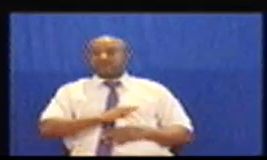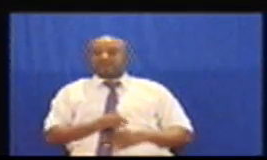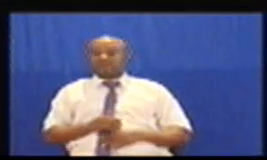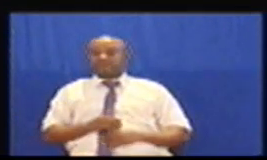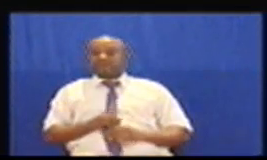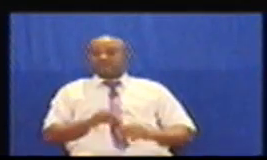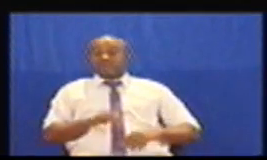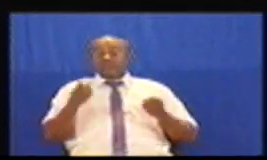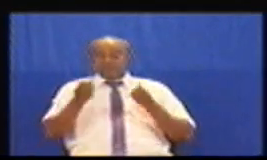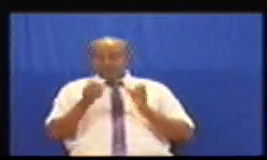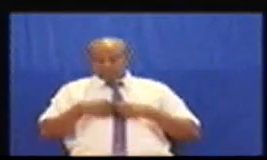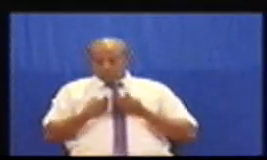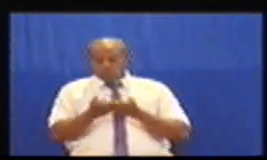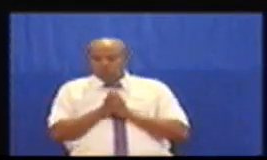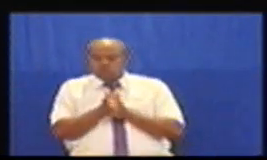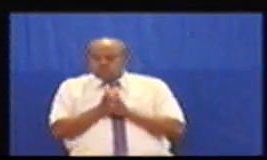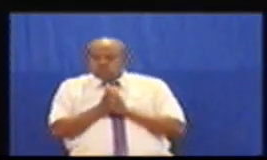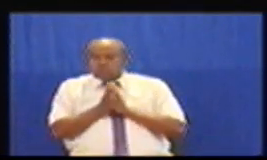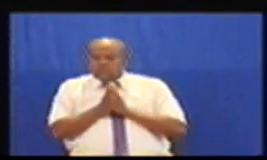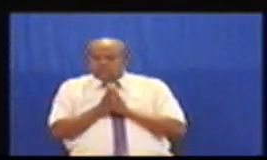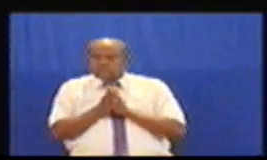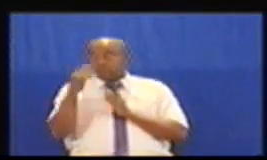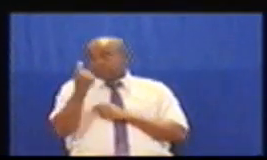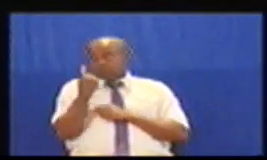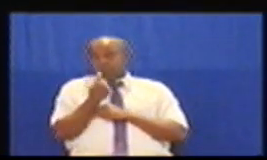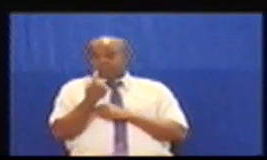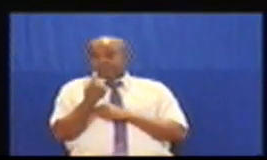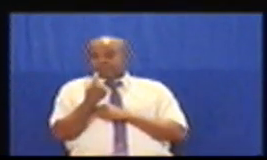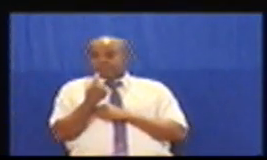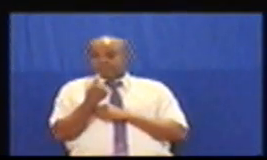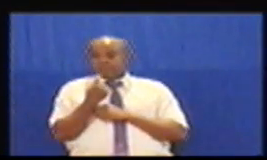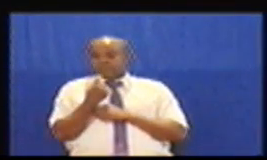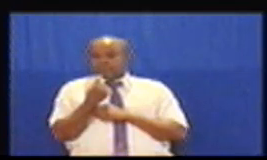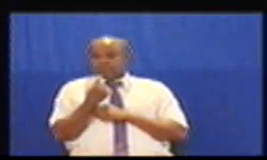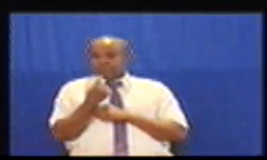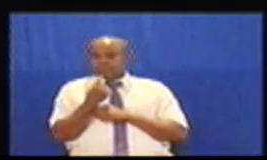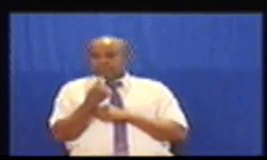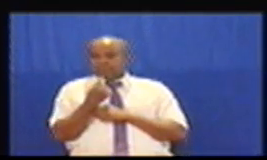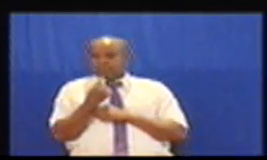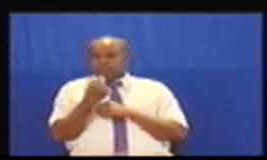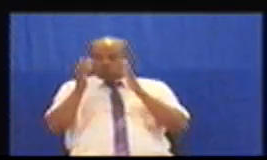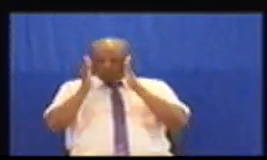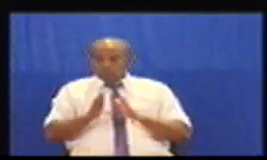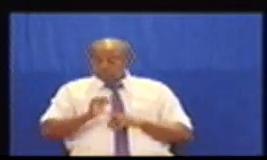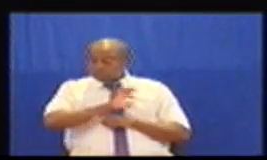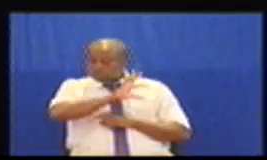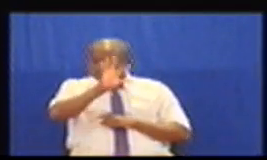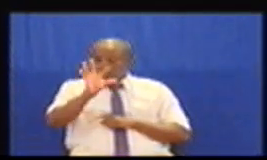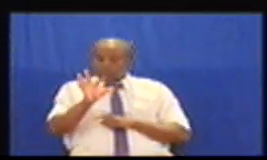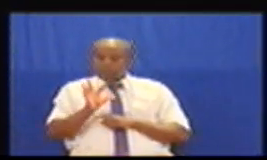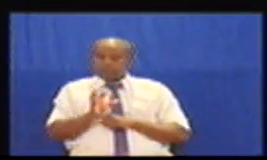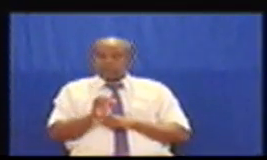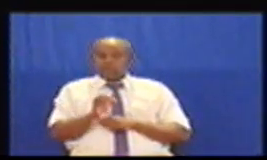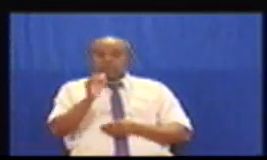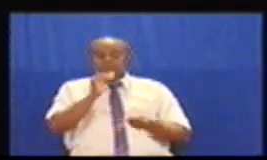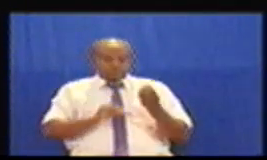Lakini nataka nitoe shukurani za pekee kabisa kwa wabunge wote kwa mchango wenu